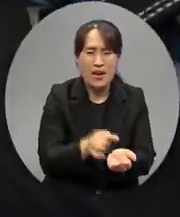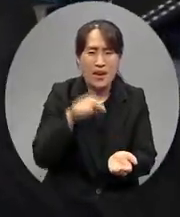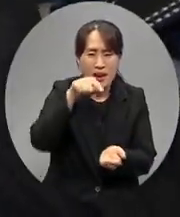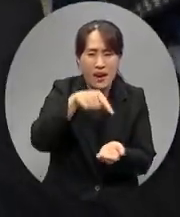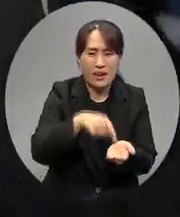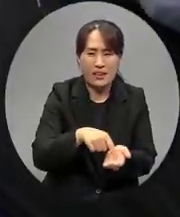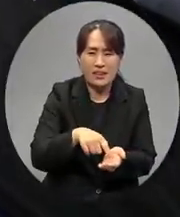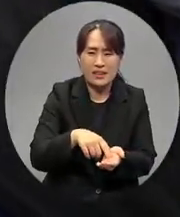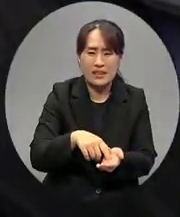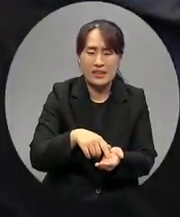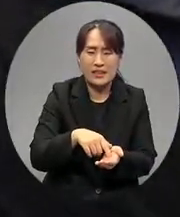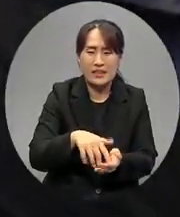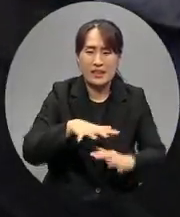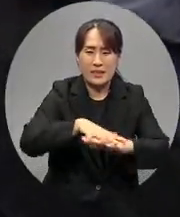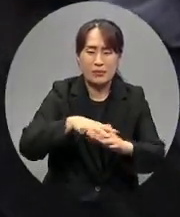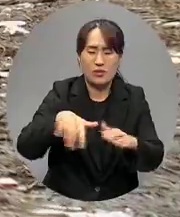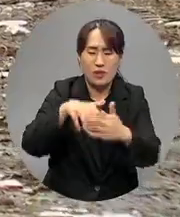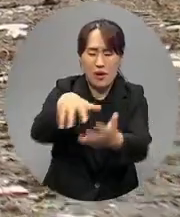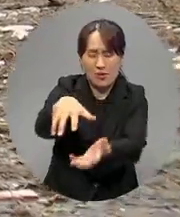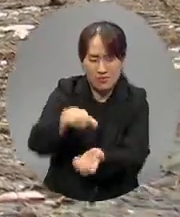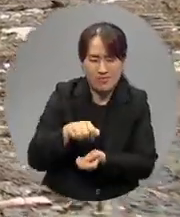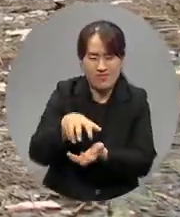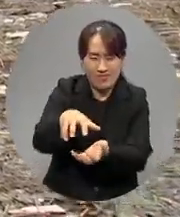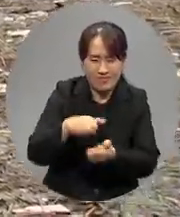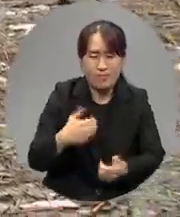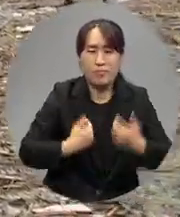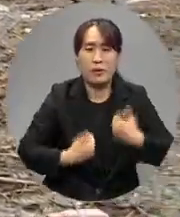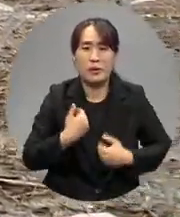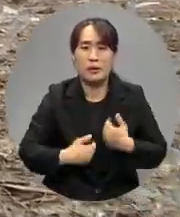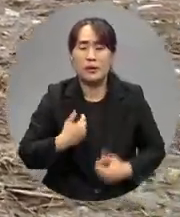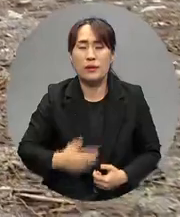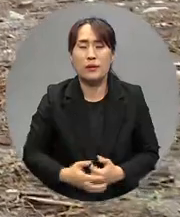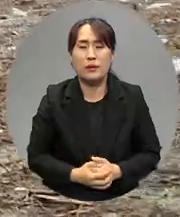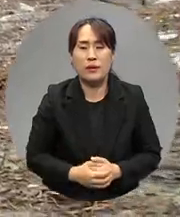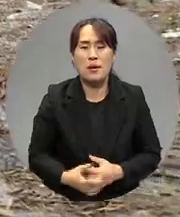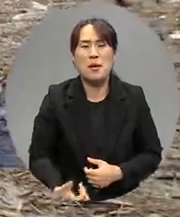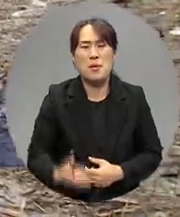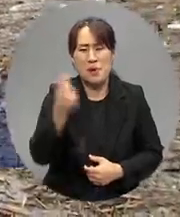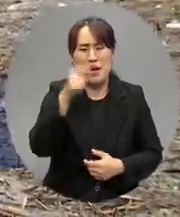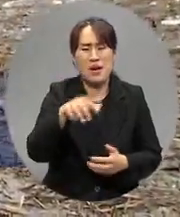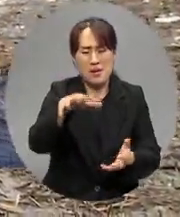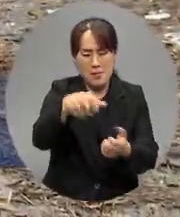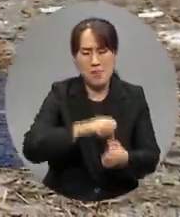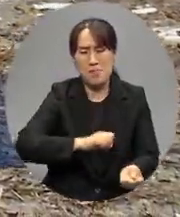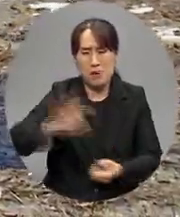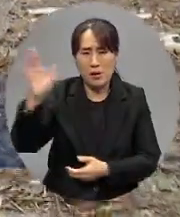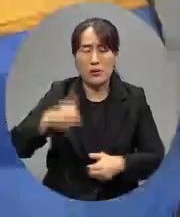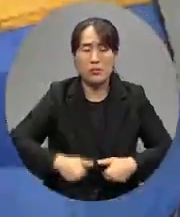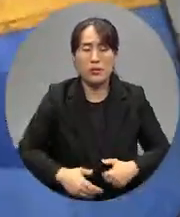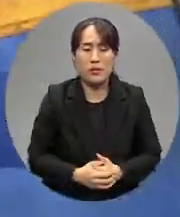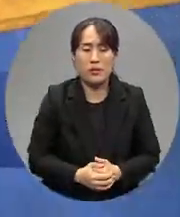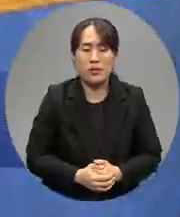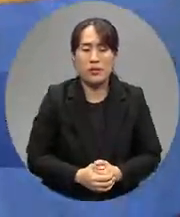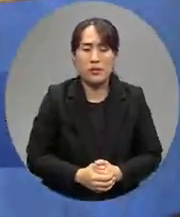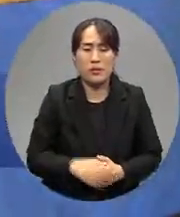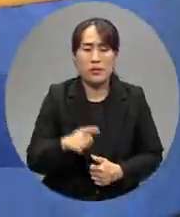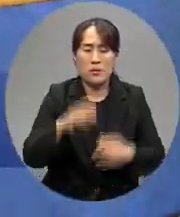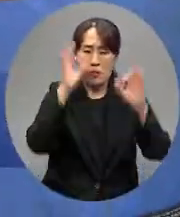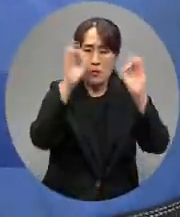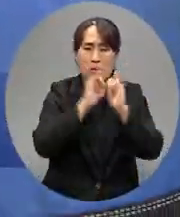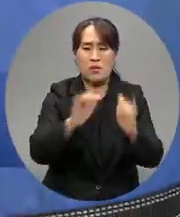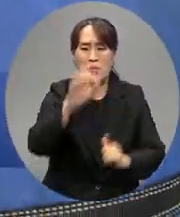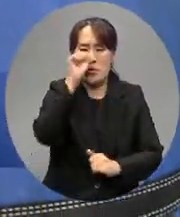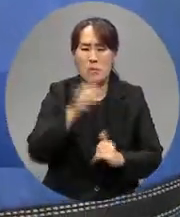나가 그물에 묶어 육지 쪽으로 옮겨오는 작업이 진행되고 있습니다. 빨리 걷어내고 그러면은 보는 사람도